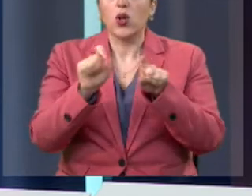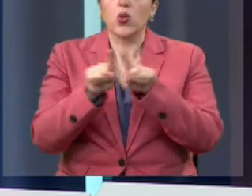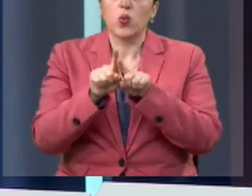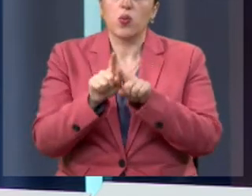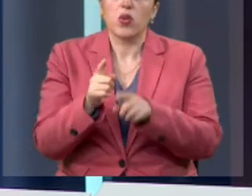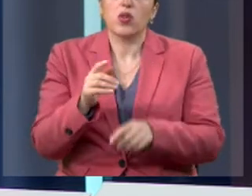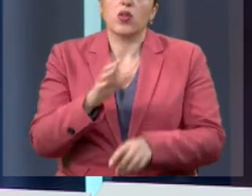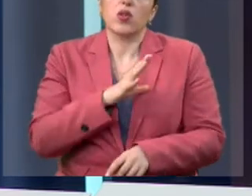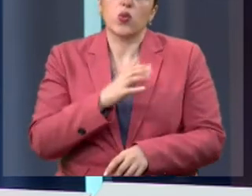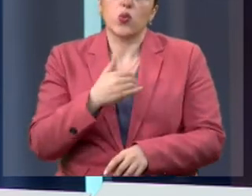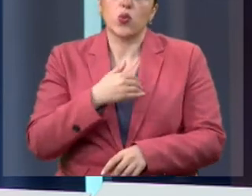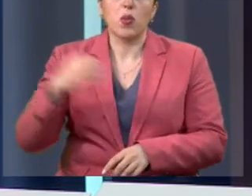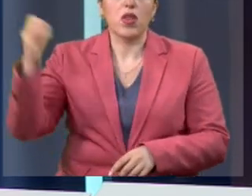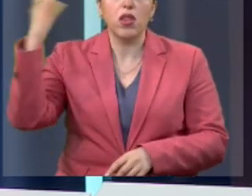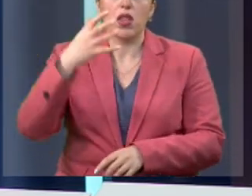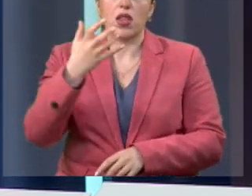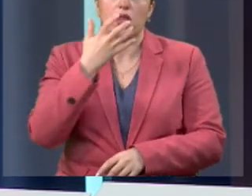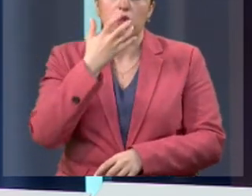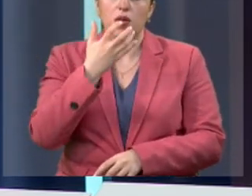է սպասում։